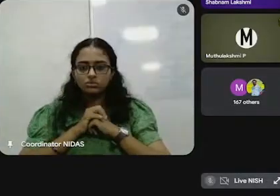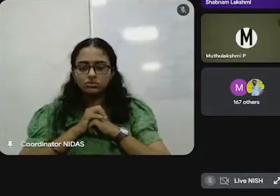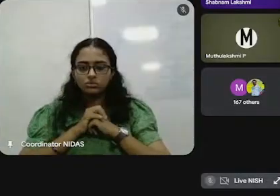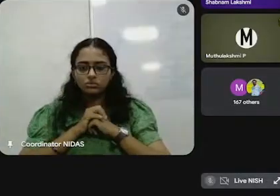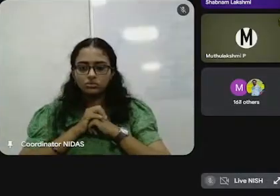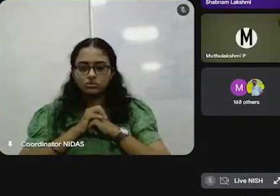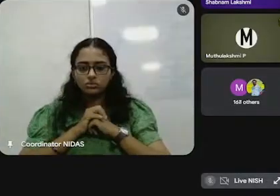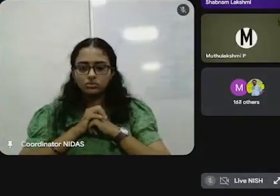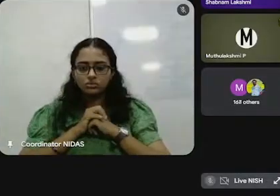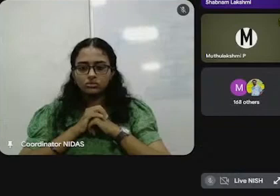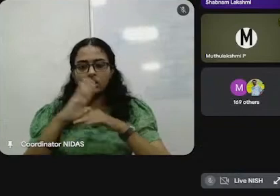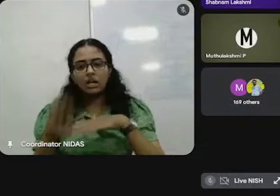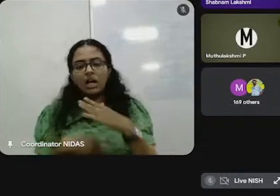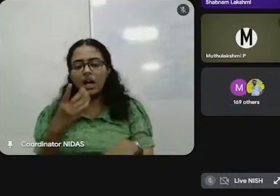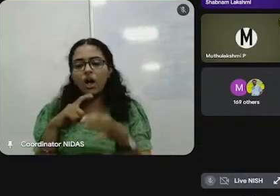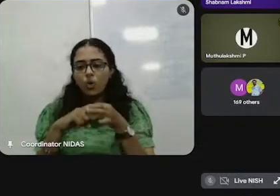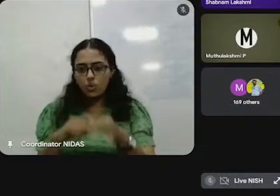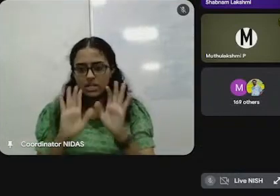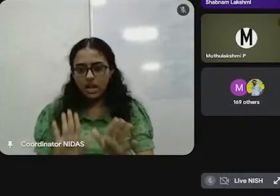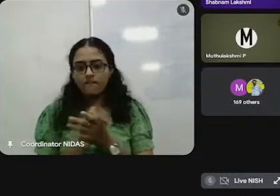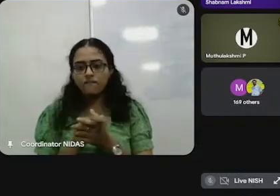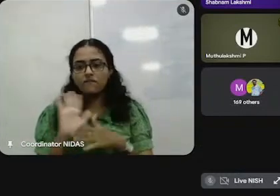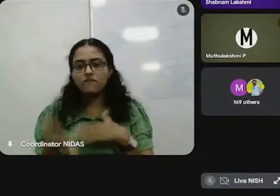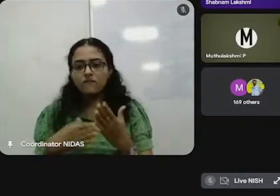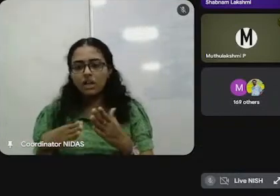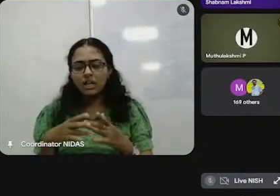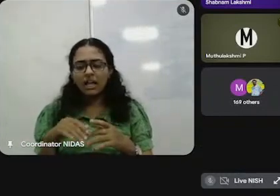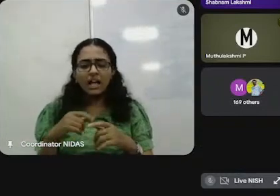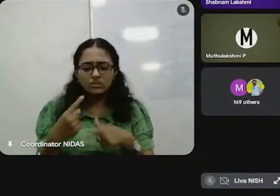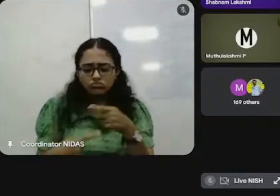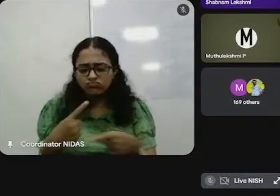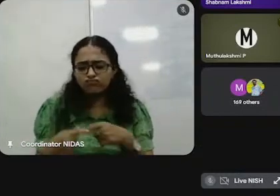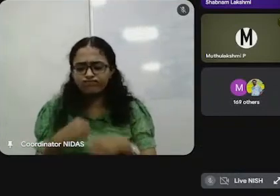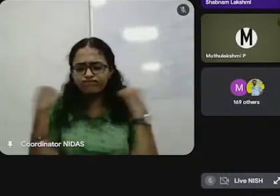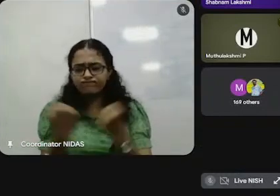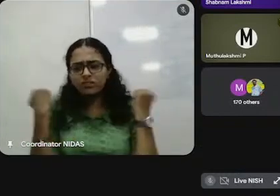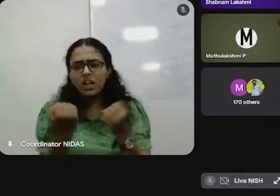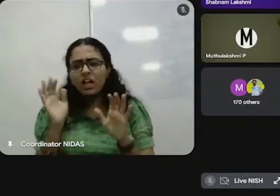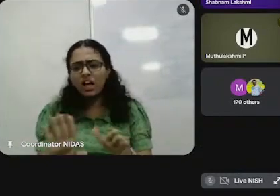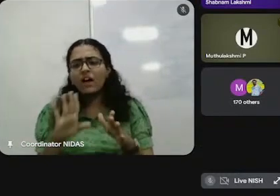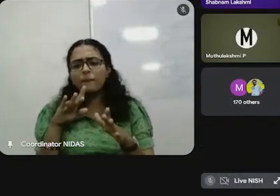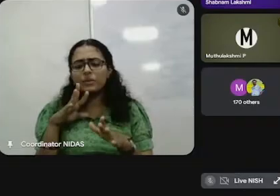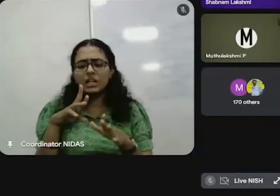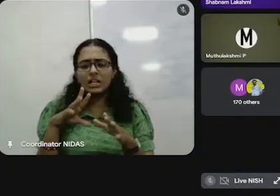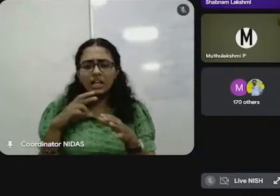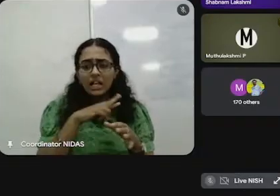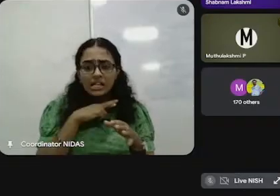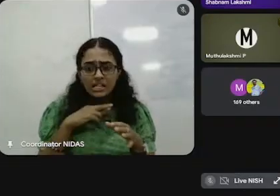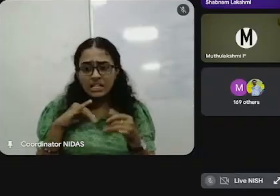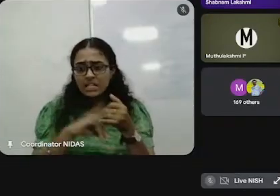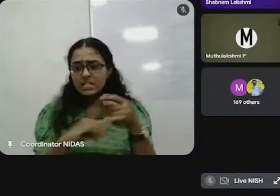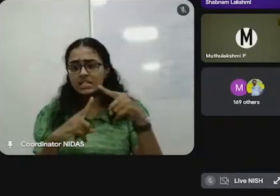നമുക്ക് മറ്റൊരു ചാറ്റ് ബോക്സ് ചോദ്യം വന്നിട്ടുള്ളത്, റെഗുലർ ഫിസിക്കൽ ആക്ടിവിറ്റിയും സ്ട്രോക്കിന്റെ റിസ്ക്കുമായിട്ട് എന്തെങ്കിലും